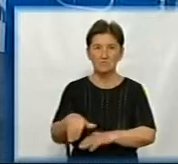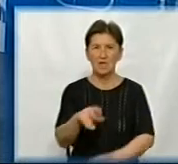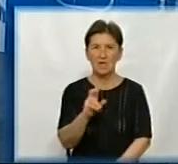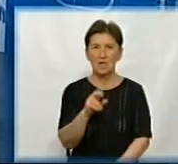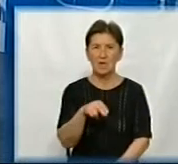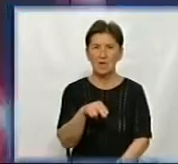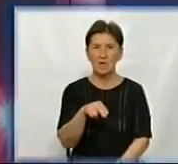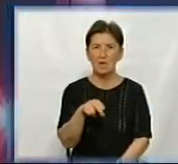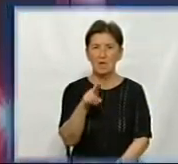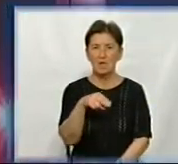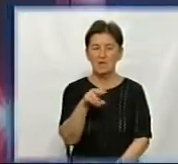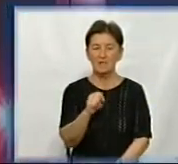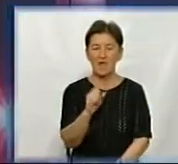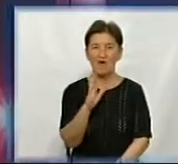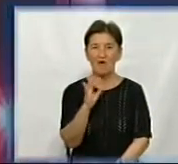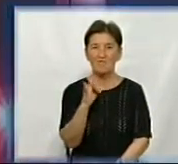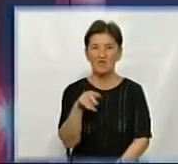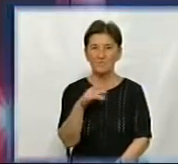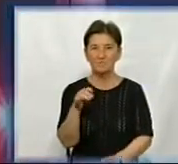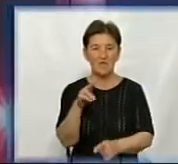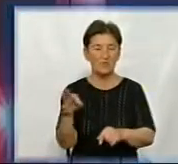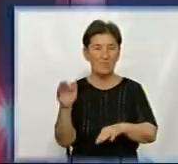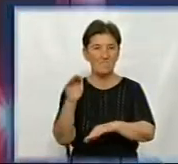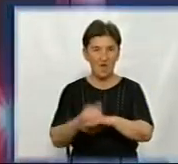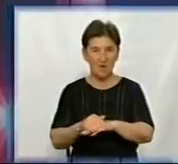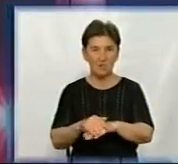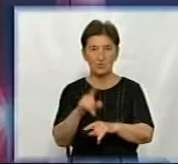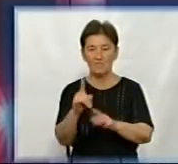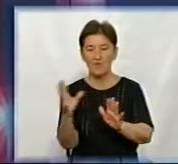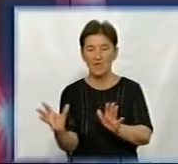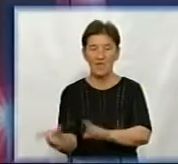Угу. От. Вони де-факто вони перейшли в складі ЦМК